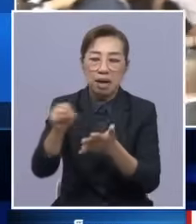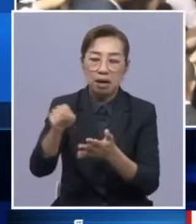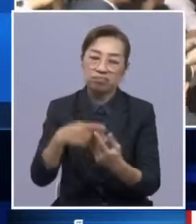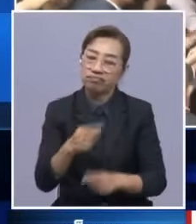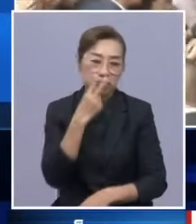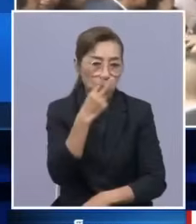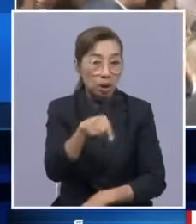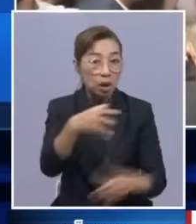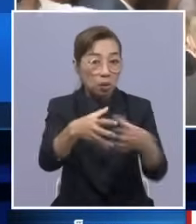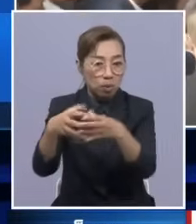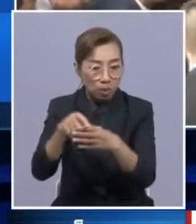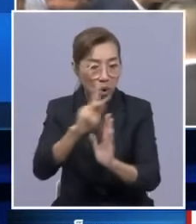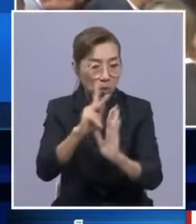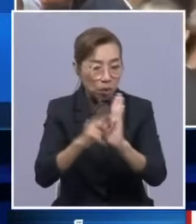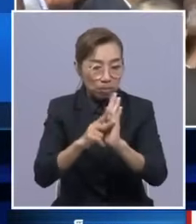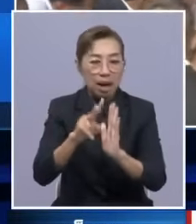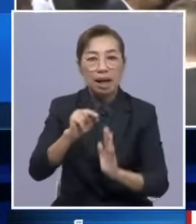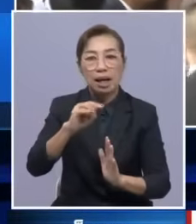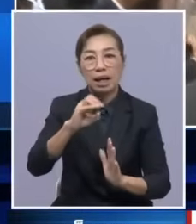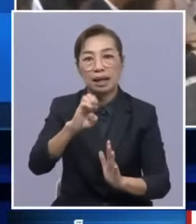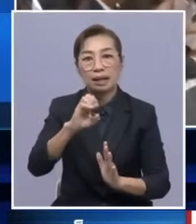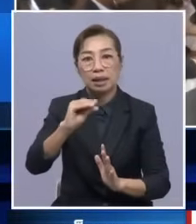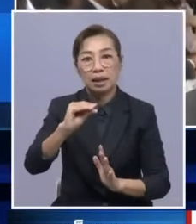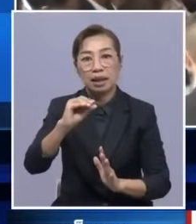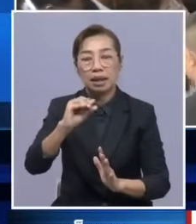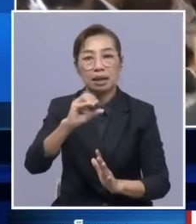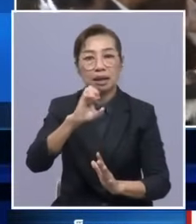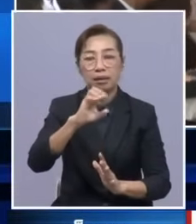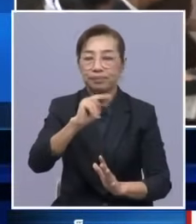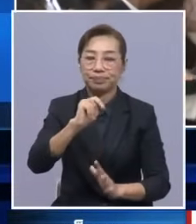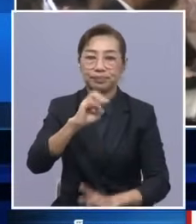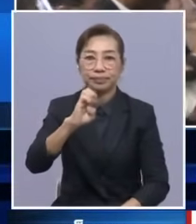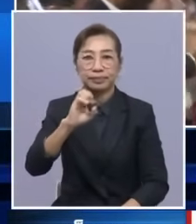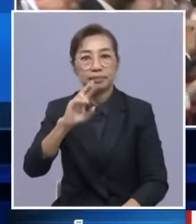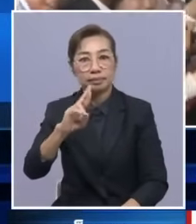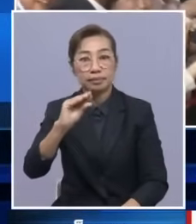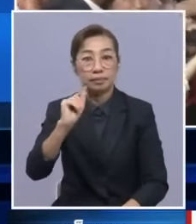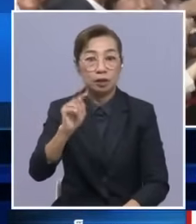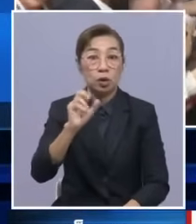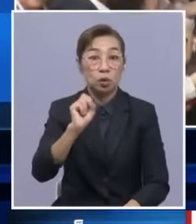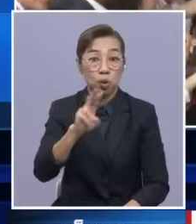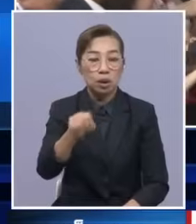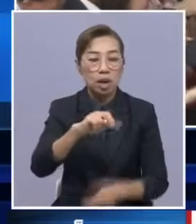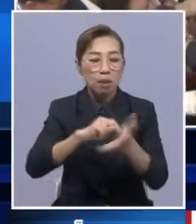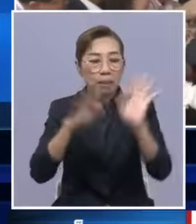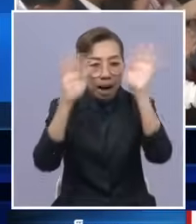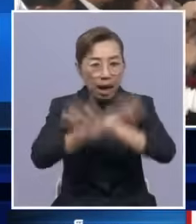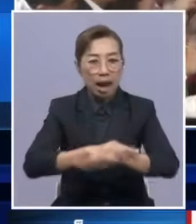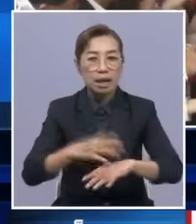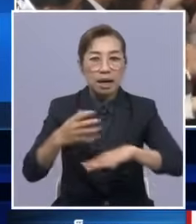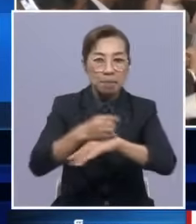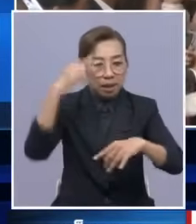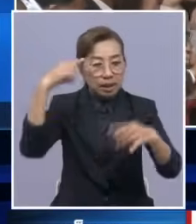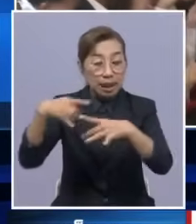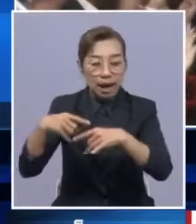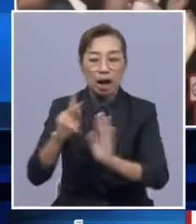ของหลายพรรคที่จะใช้กฎหมายนิรโทษกรรมเป็นเครื่องมือแก้ปัญหาความขัดแย้งทางการเมืองและสร้างความปรองดองให้กับสังคมไทยแต่เห็นเพิ่ม